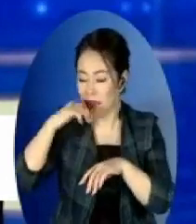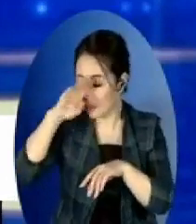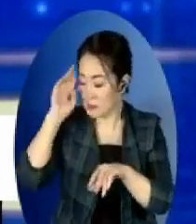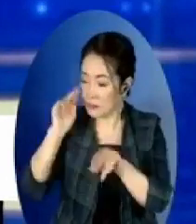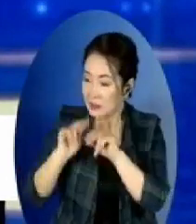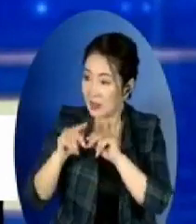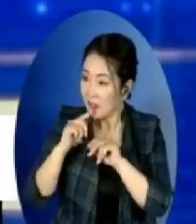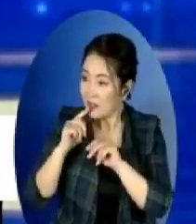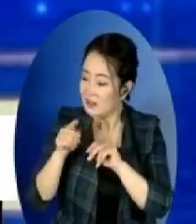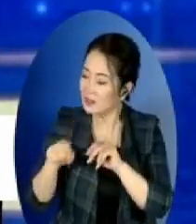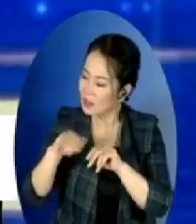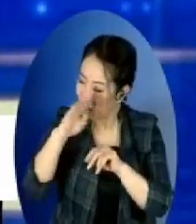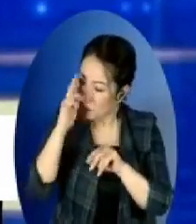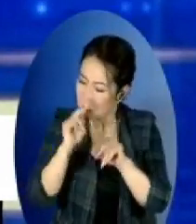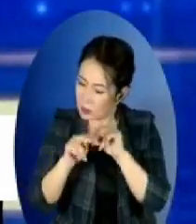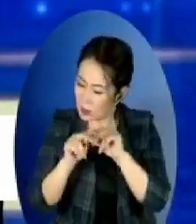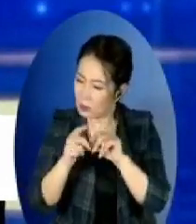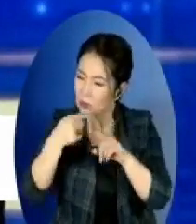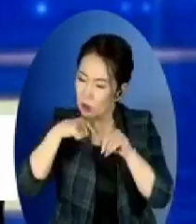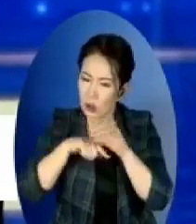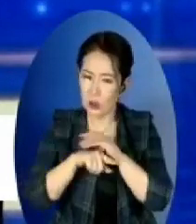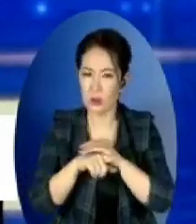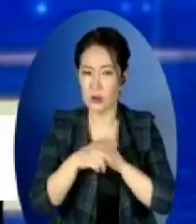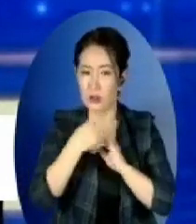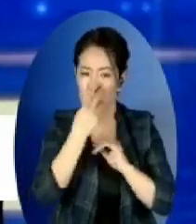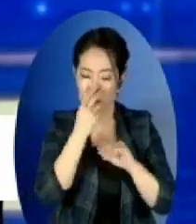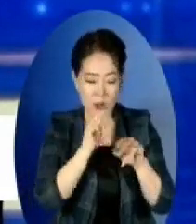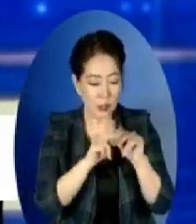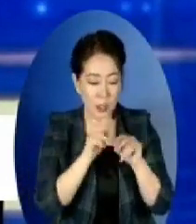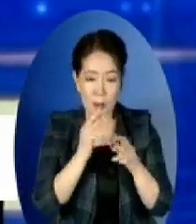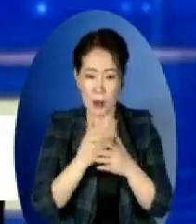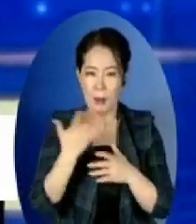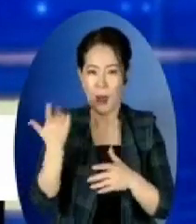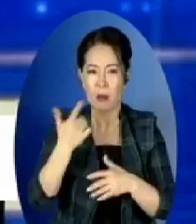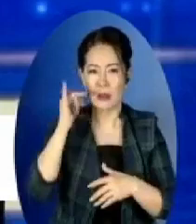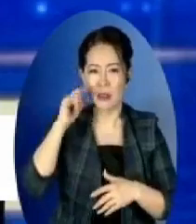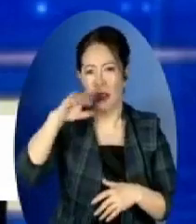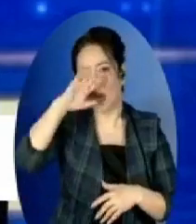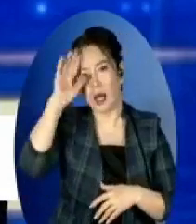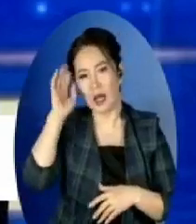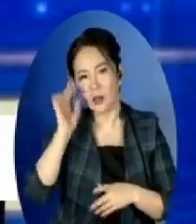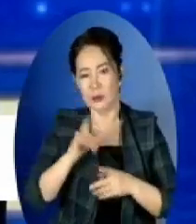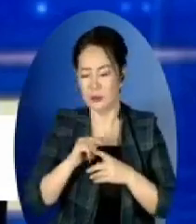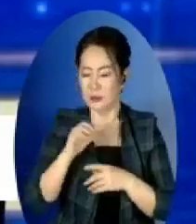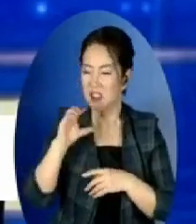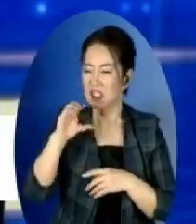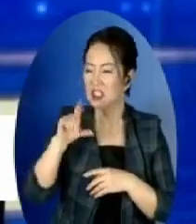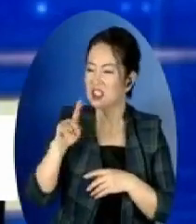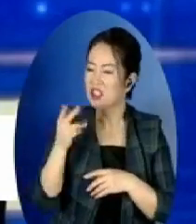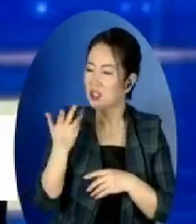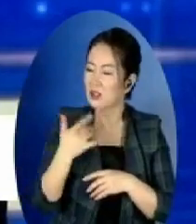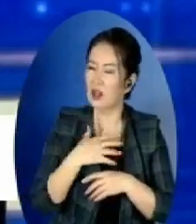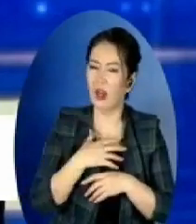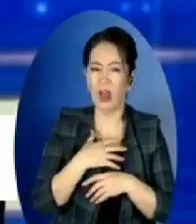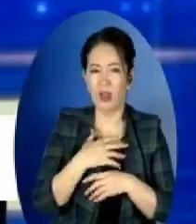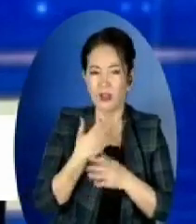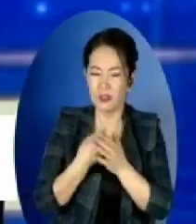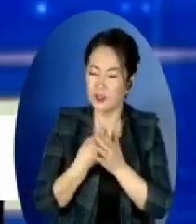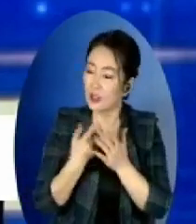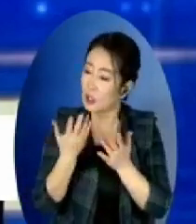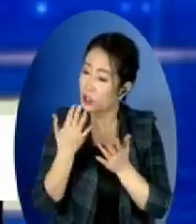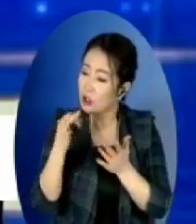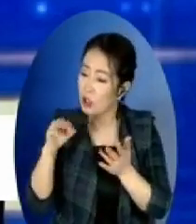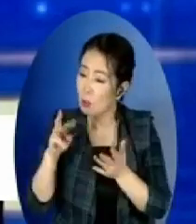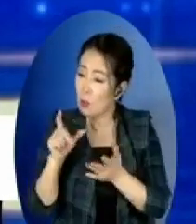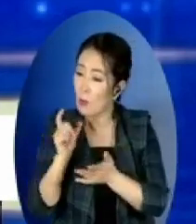баах. Энэ дээр бол шалгалтын явцад одоо хяналтын явцад өндөр халуунтай ч гэх юм уу сэжигтэй тохиолдол гэж яриад байгаа шүү дээ. Ийм